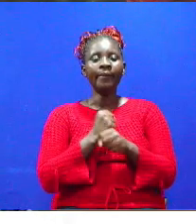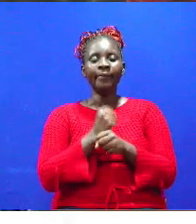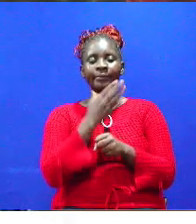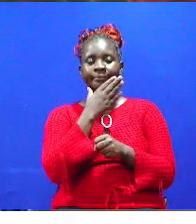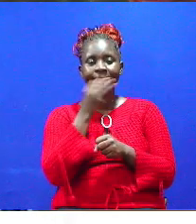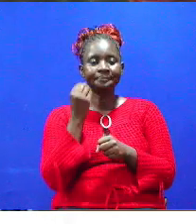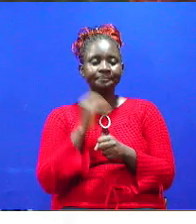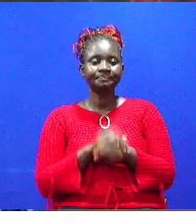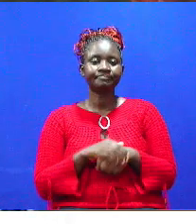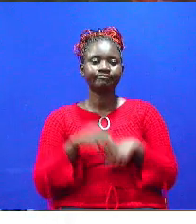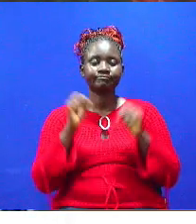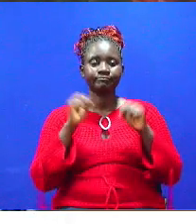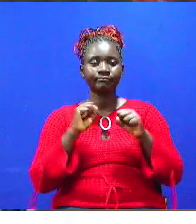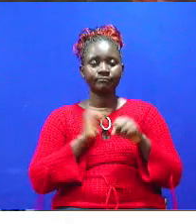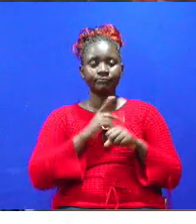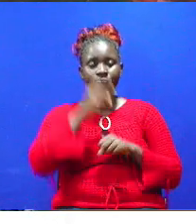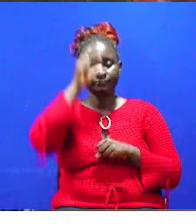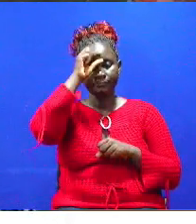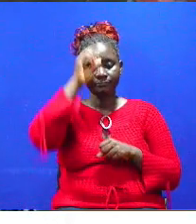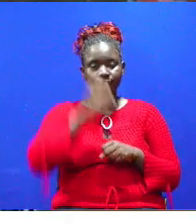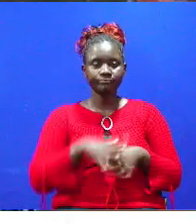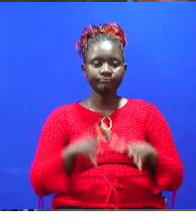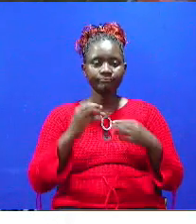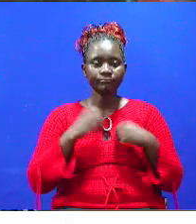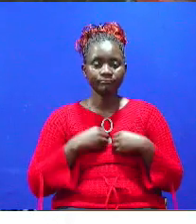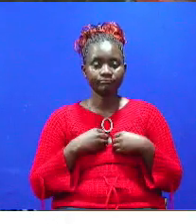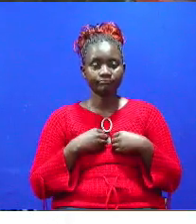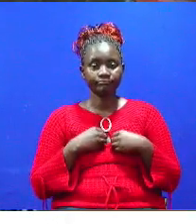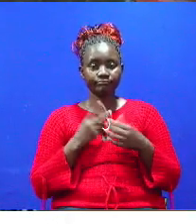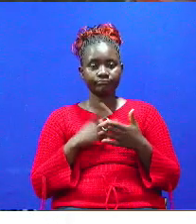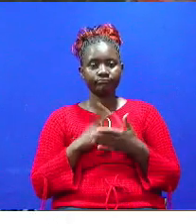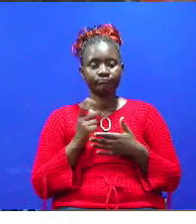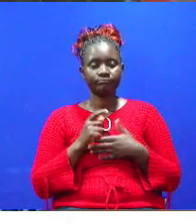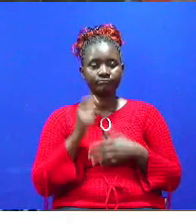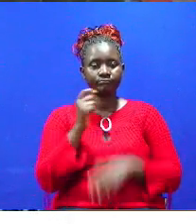ekino kito wanno mugavena tuanchira ndire chi track ta ko ratore ne chi tipa egara chi chibe chiro